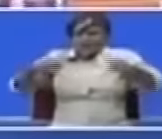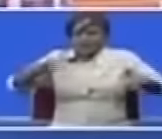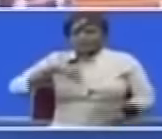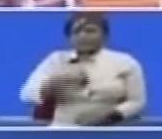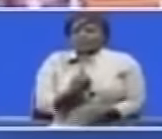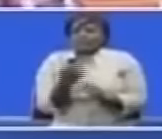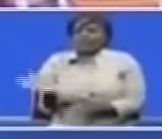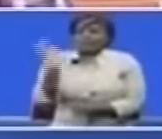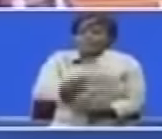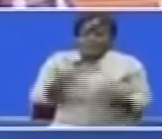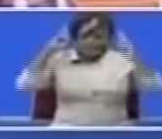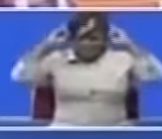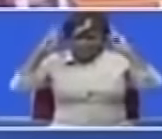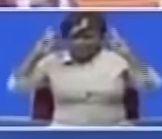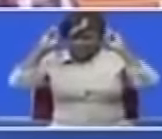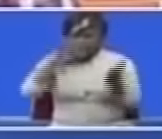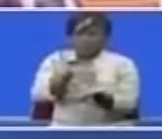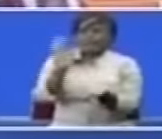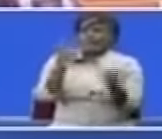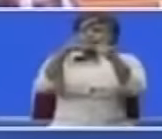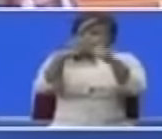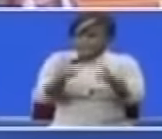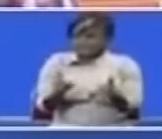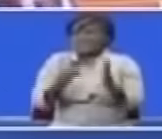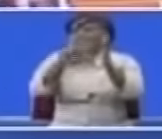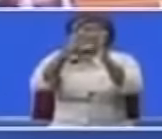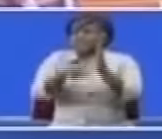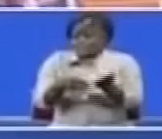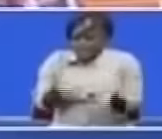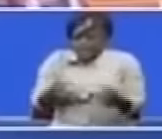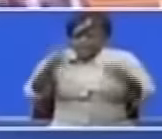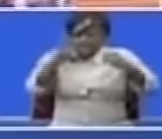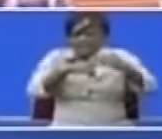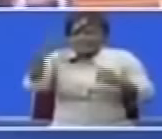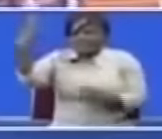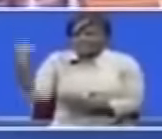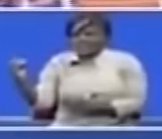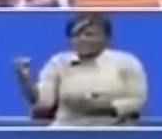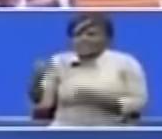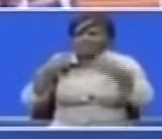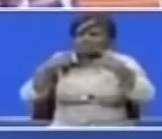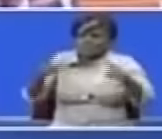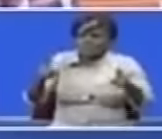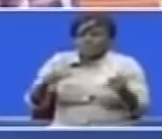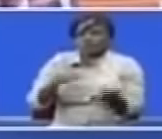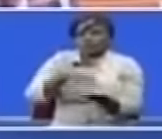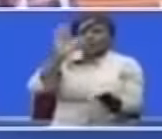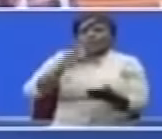Na kurudisha kwa Mashirima kwa Pombe kwa taarifa zaidi, lakini tutakuwa hapa mwendo wa saa 1:30 tukupe taarifa zaidi.